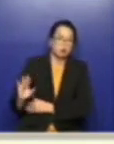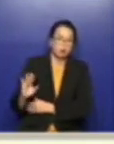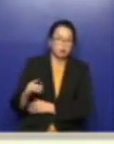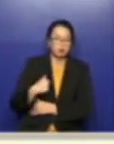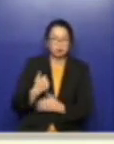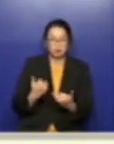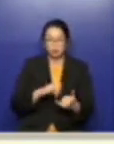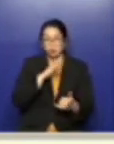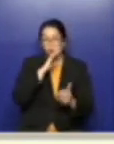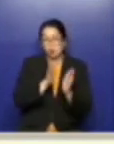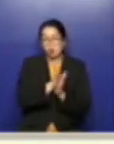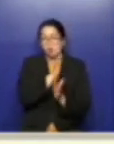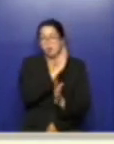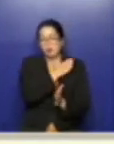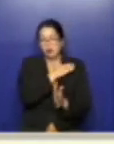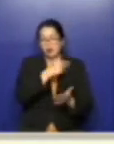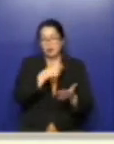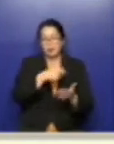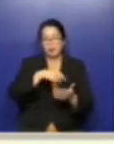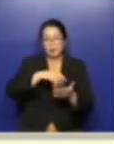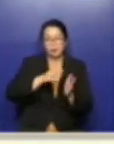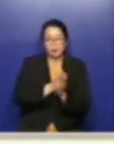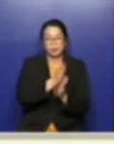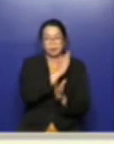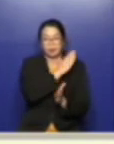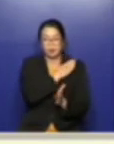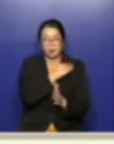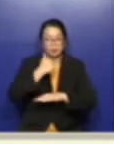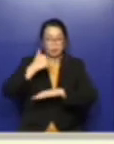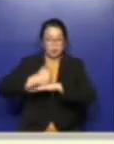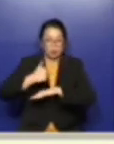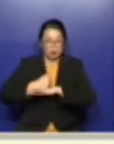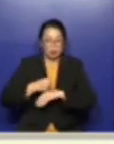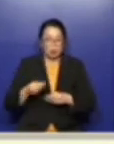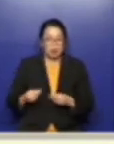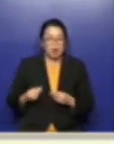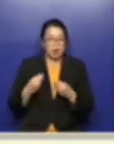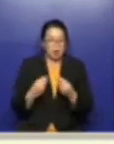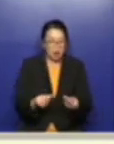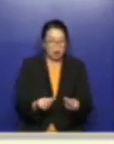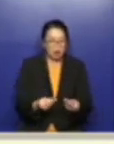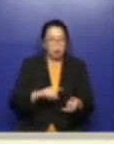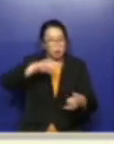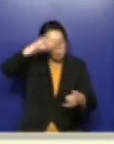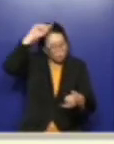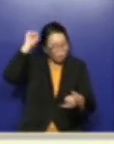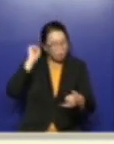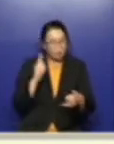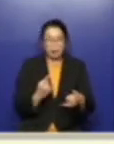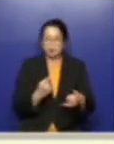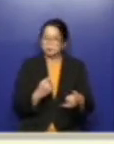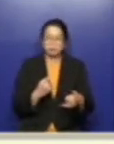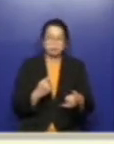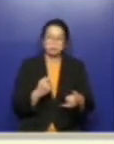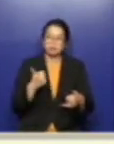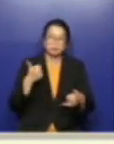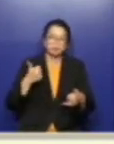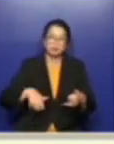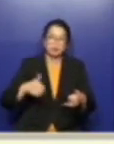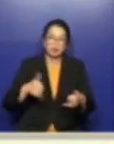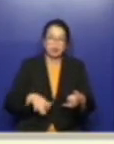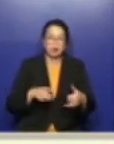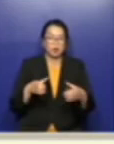ถอนพระอุปัชฌาย์นะครับพระอุปัชฌาย์ต้องงดเว้นการให้บรรพชาอุปสมบทแก่คนต้องห้ามเหล่